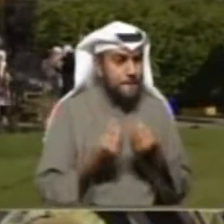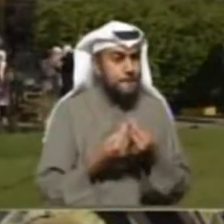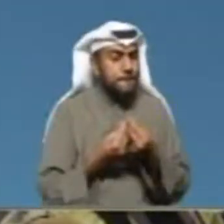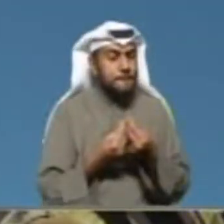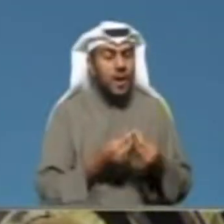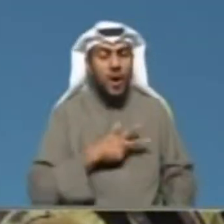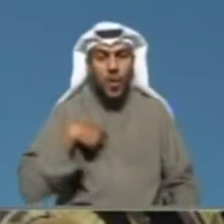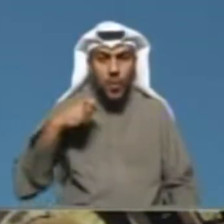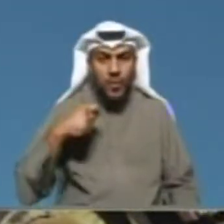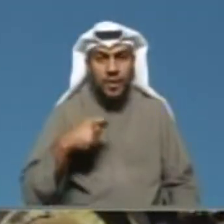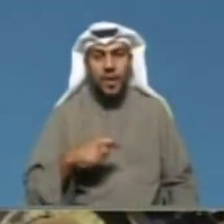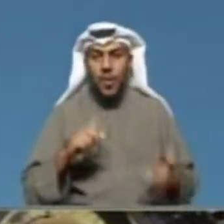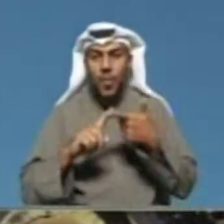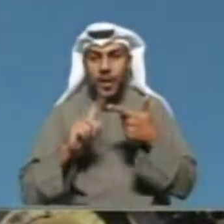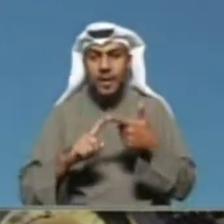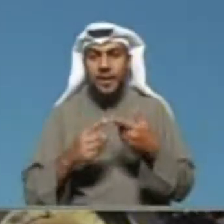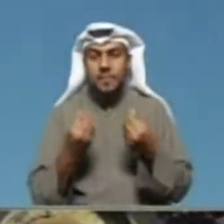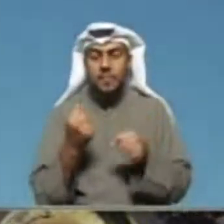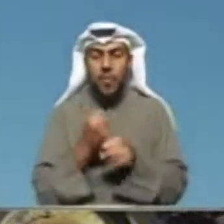وموظفي الوزارة.